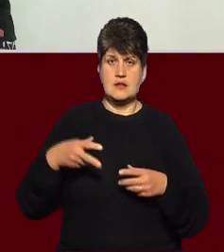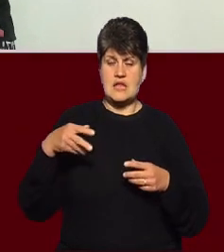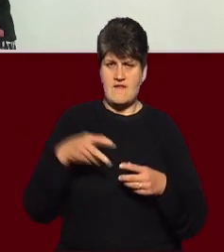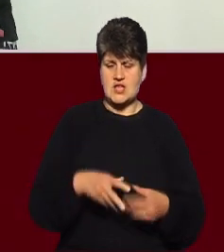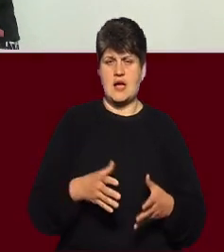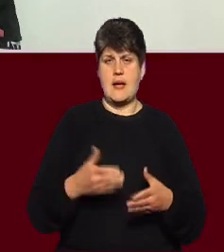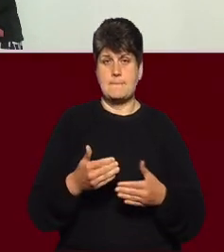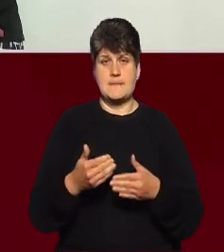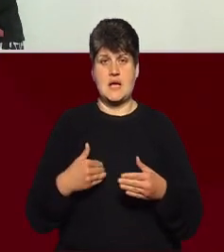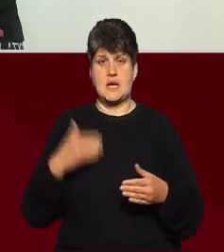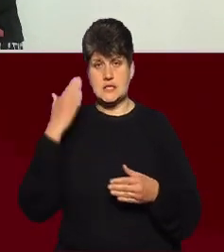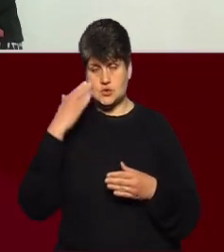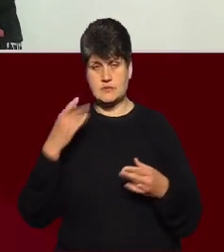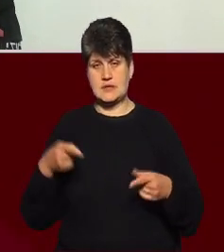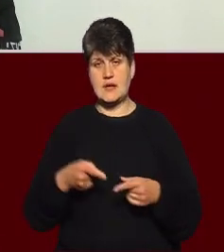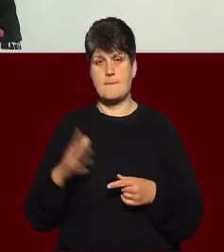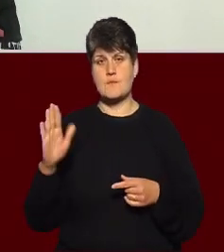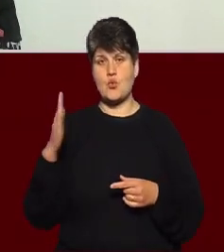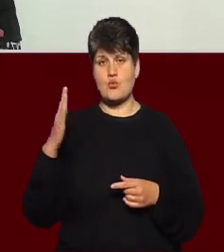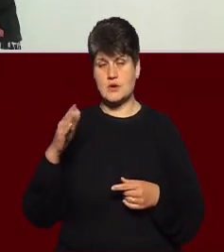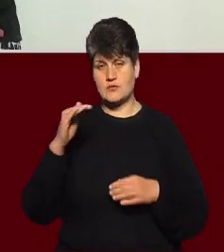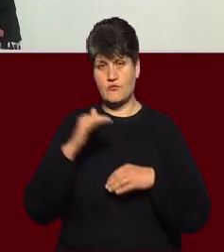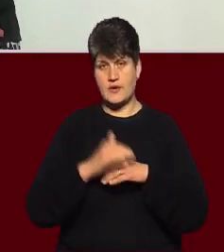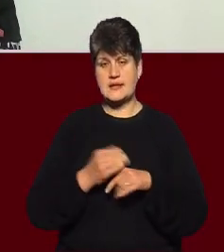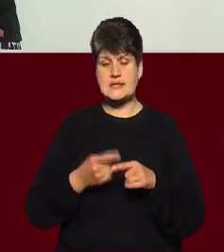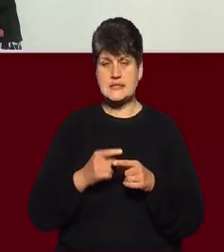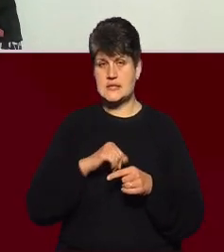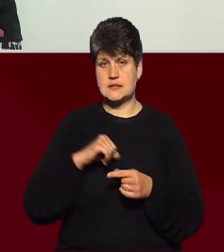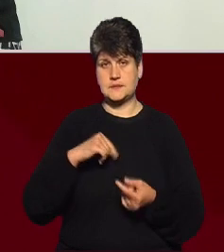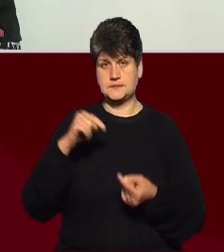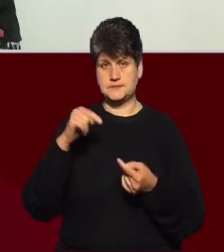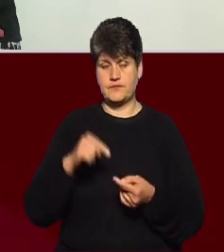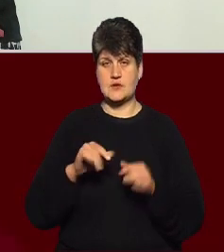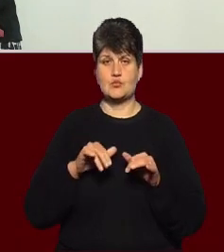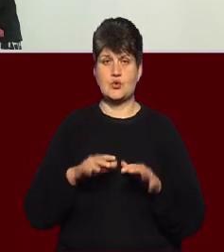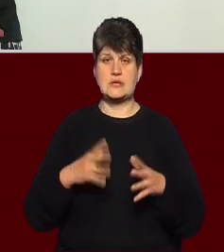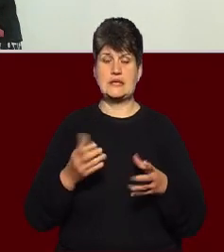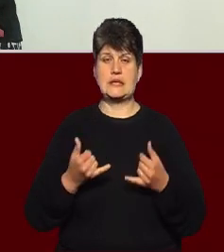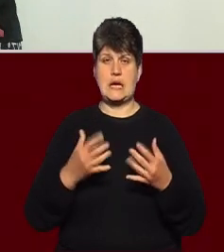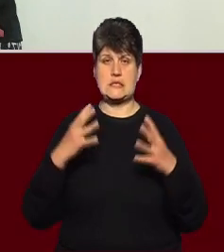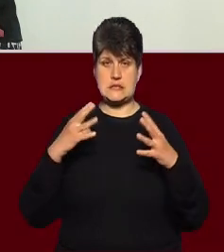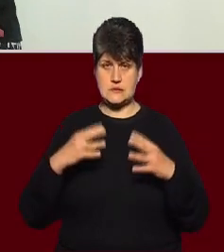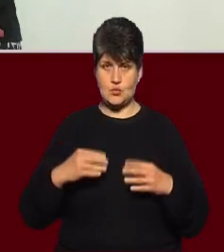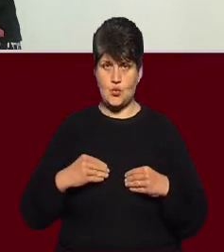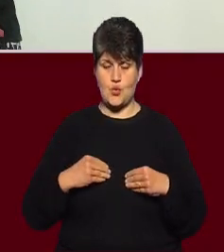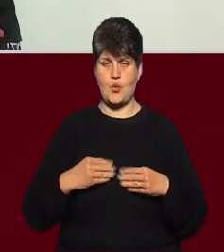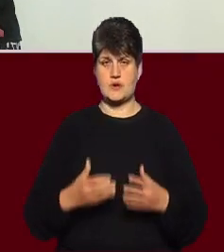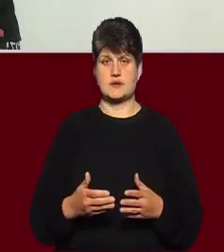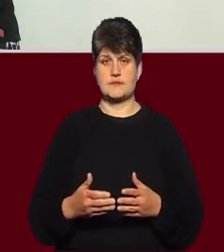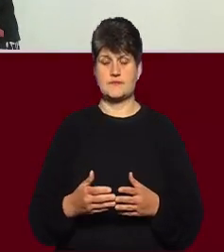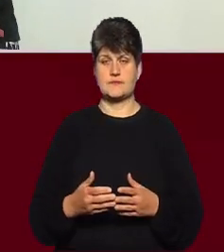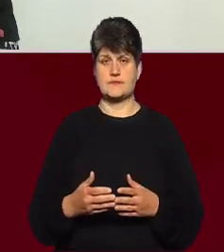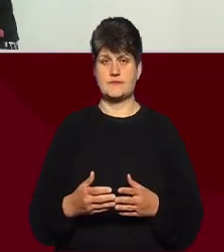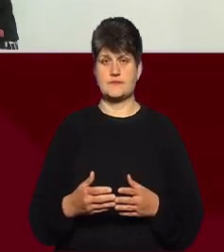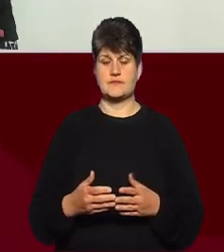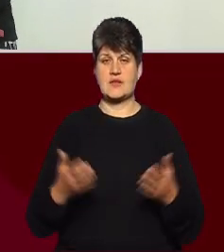прогулянка вечірня – це, мабуть, найоптимальніший спосіб для заспокоєння, для налаштування на такий відпочинок нічний.